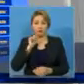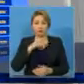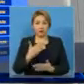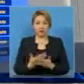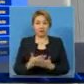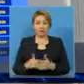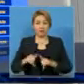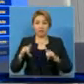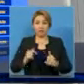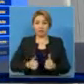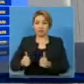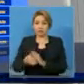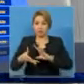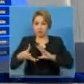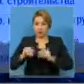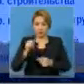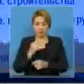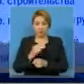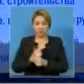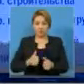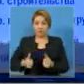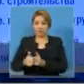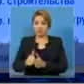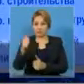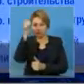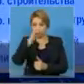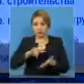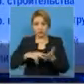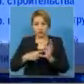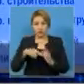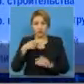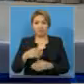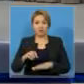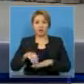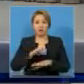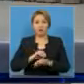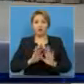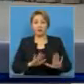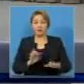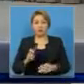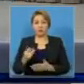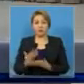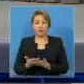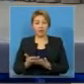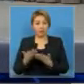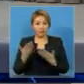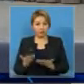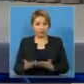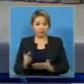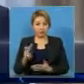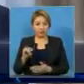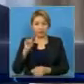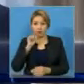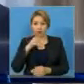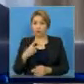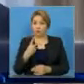әлеуметтік-экономикалық дамуының алдын ала қорытындысы жасалып, алдағы жылдың жоспары айтылды. Облыс әкімінің орынбасары Руслан Хамбаров негізгі